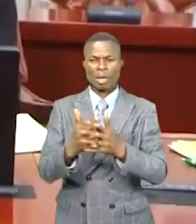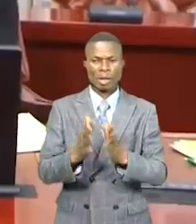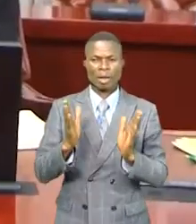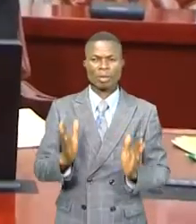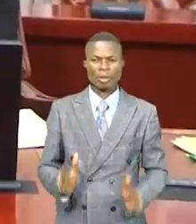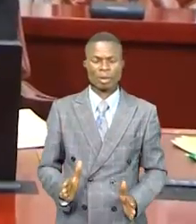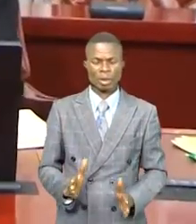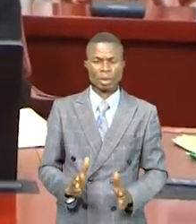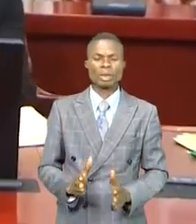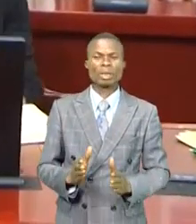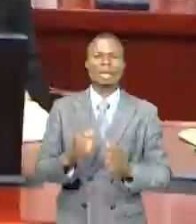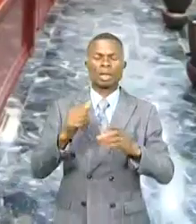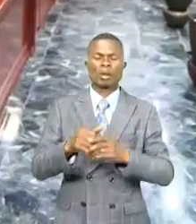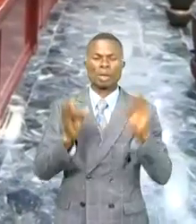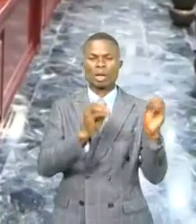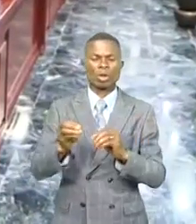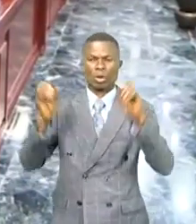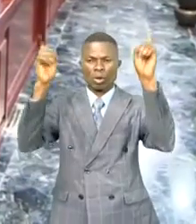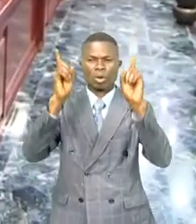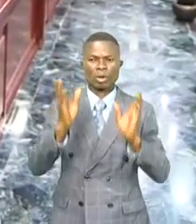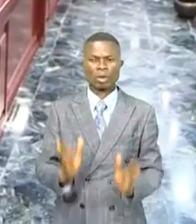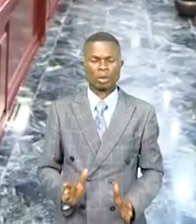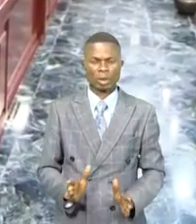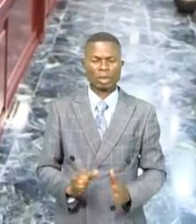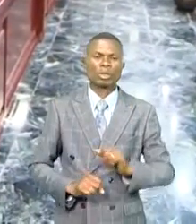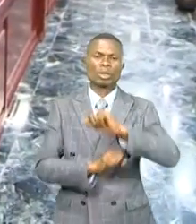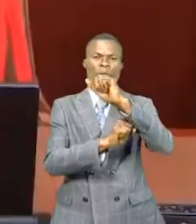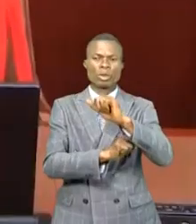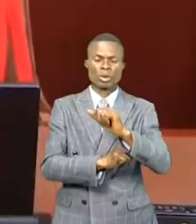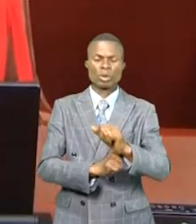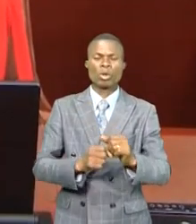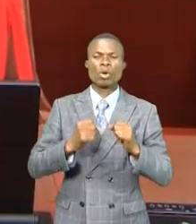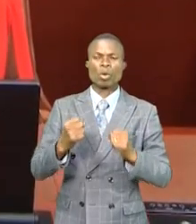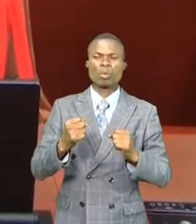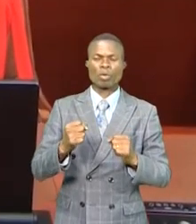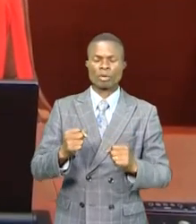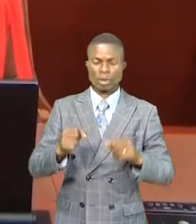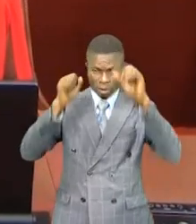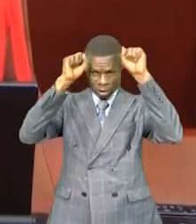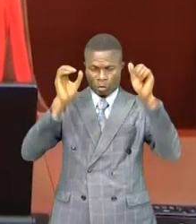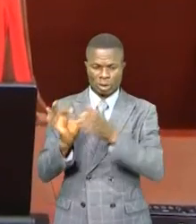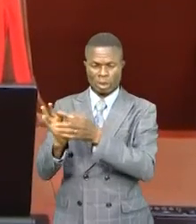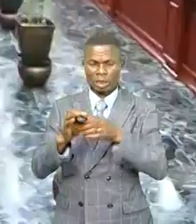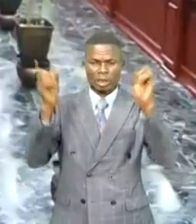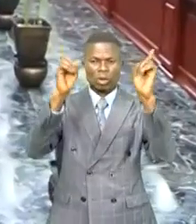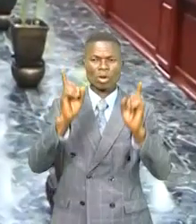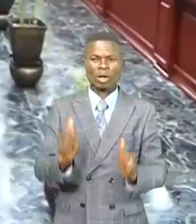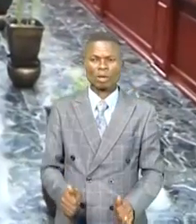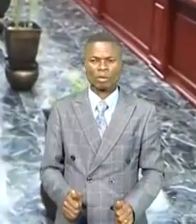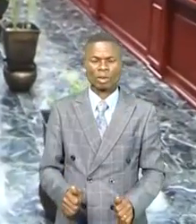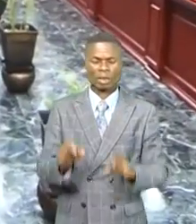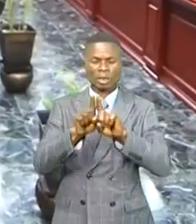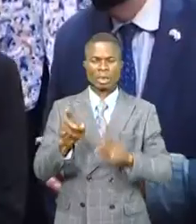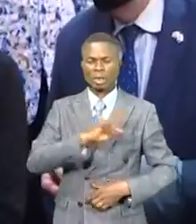de l'organisation panafricaine, il est question de soutenir le leadership du président de l'Union africaine et de la